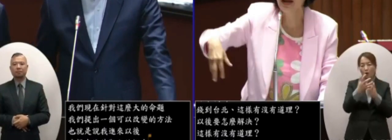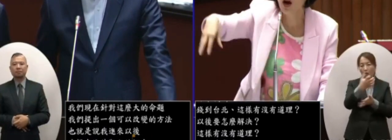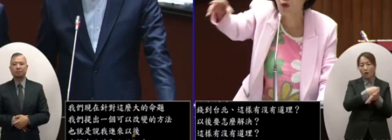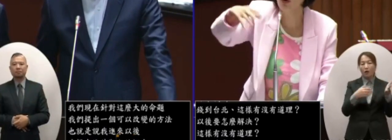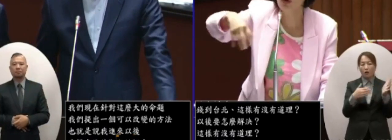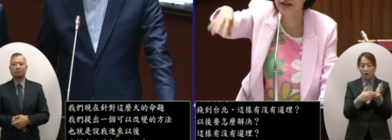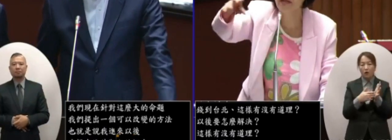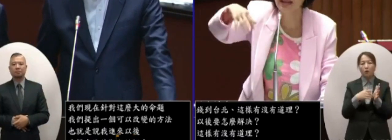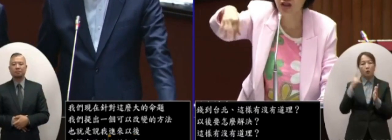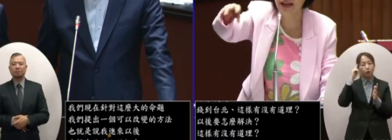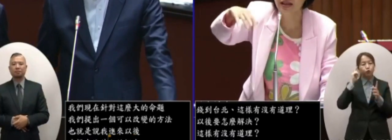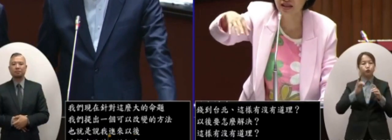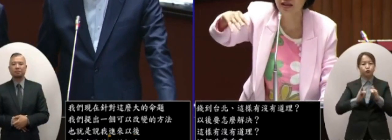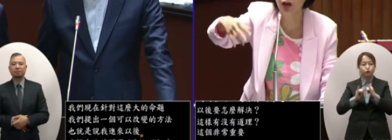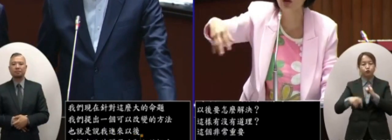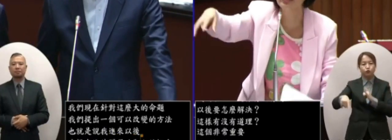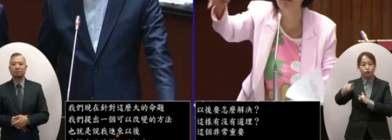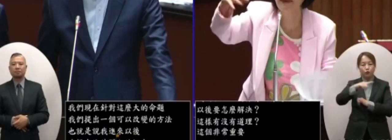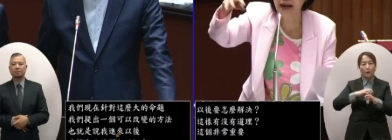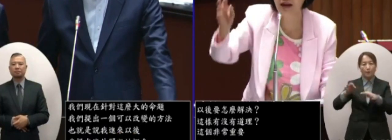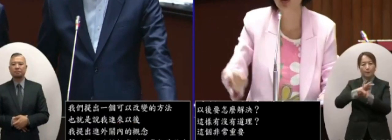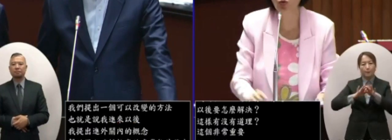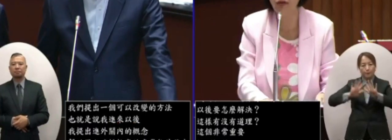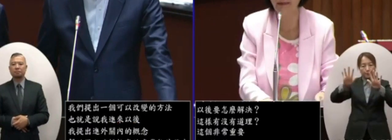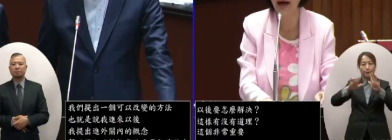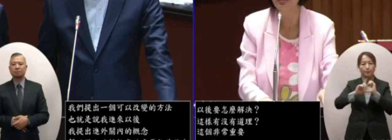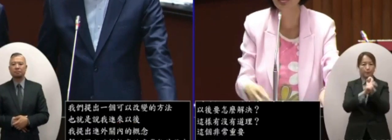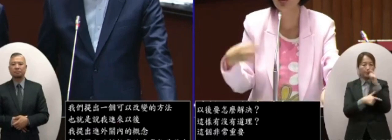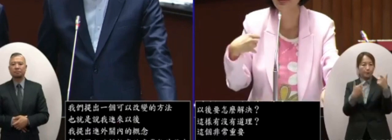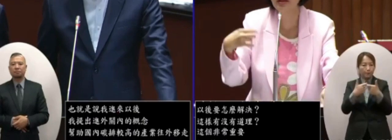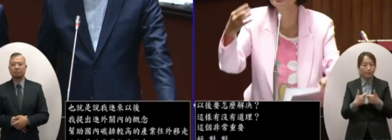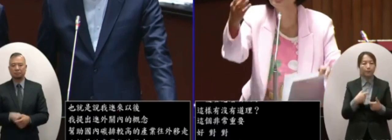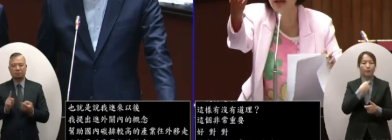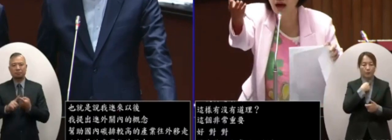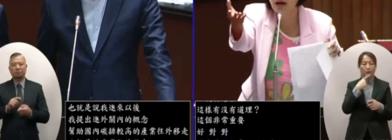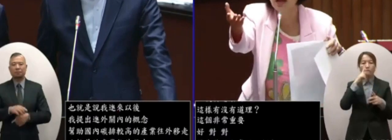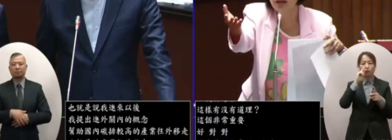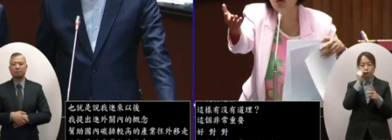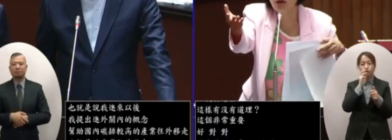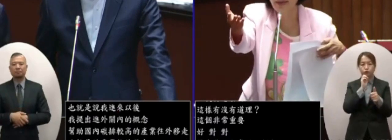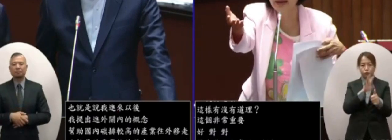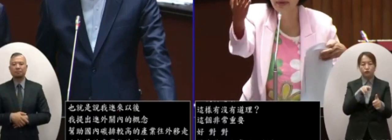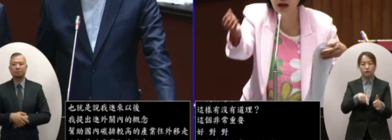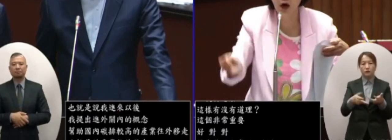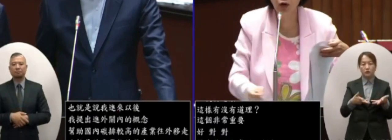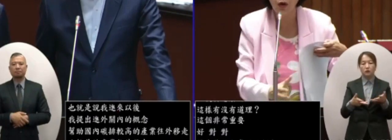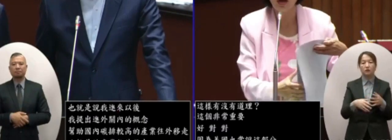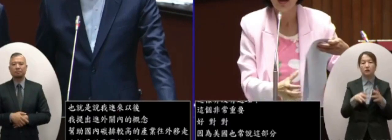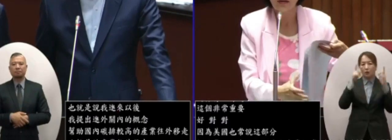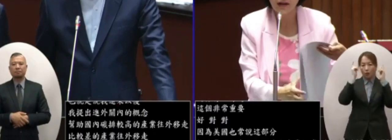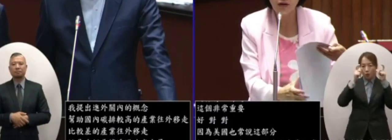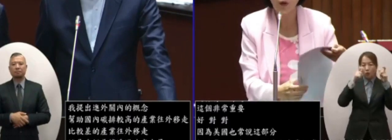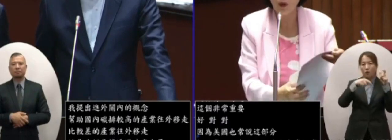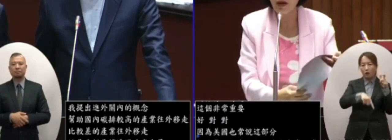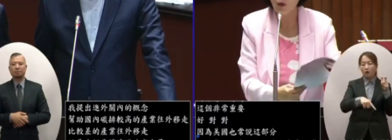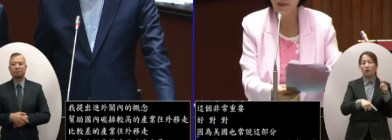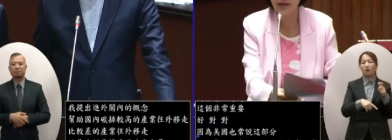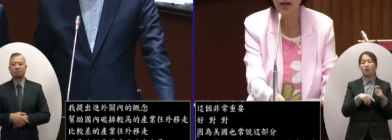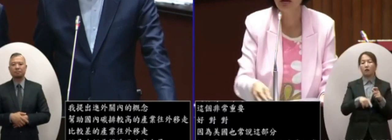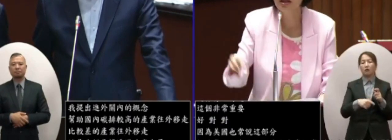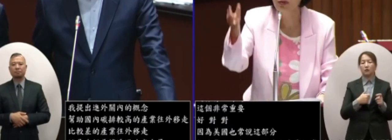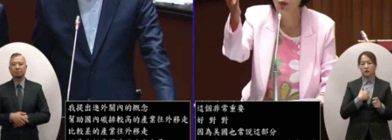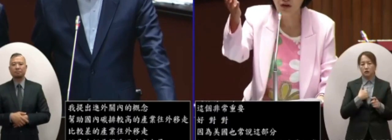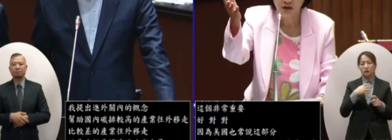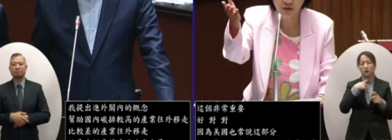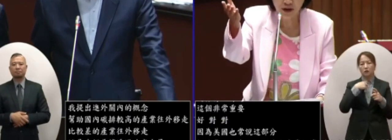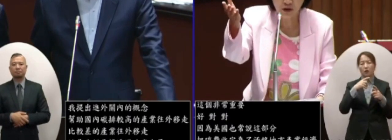地方的产业经济，你有一套配套的做法嘛。这是我今天特别要提出来嘛，特别在高雄，你到底我们缴了这么多费